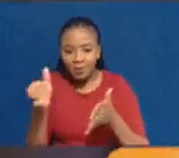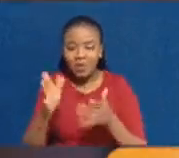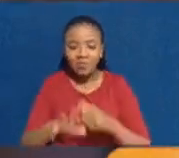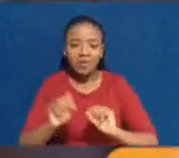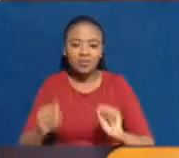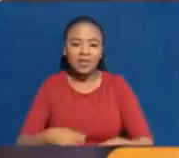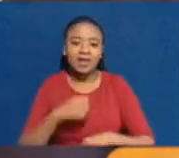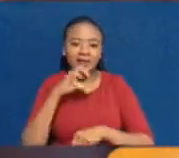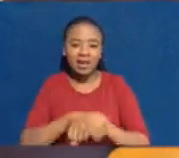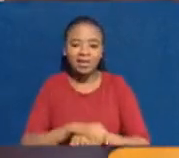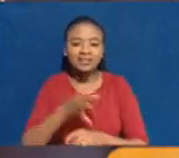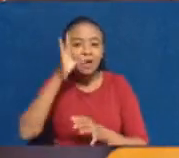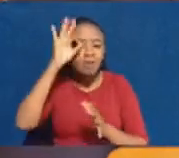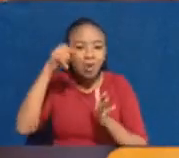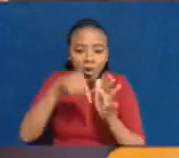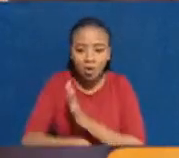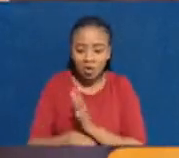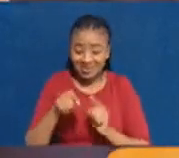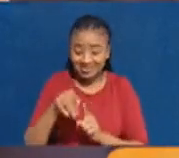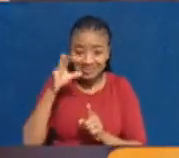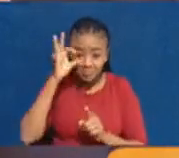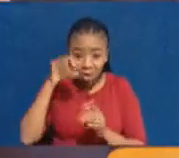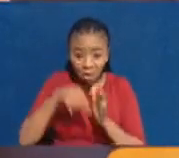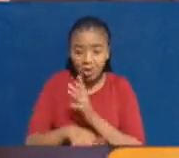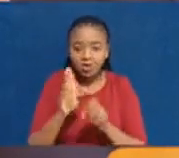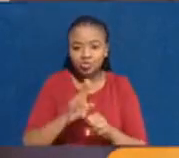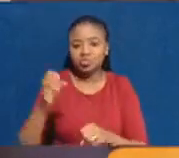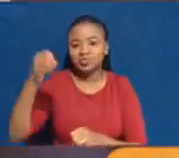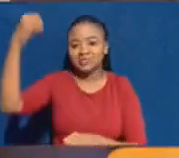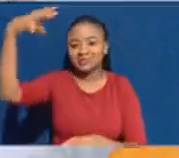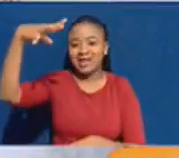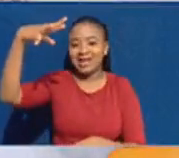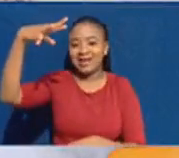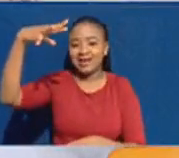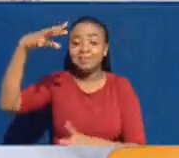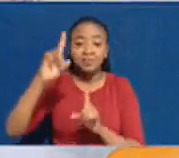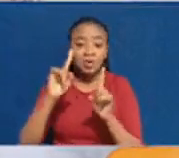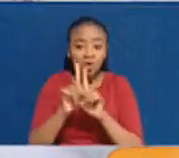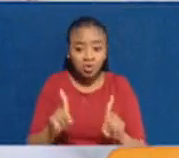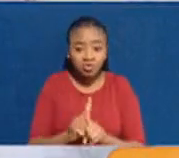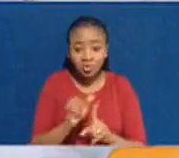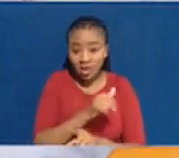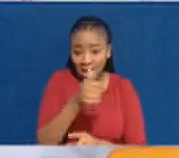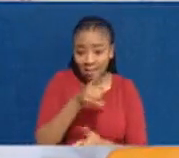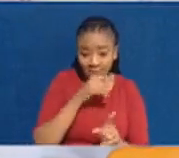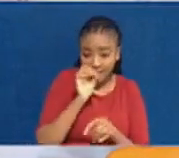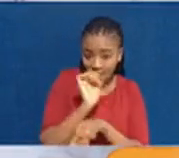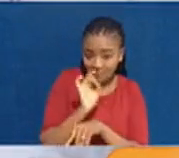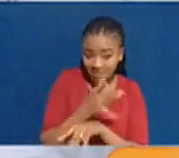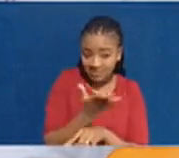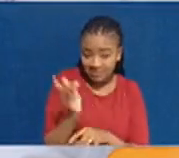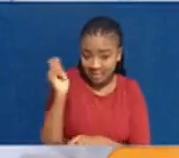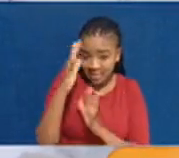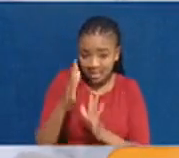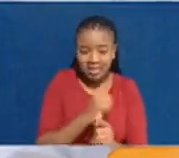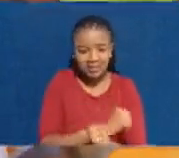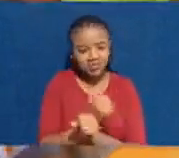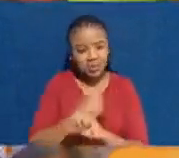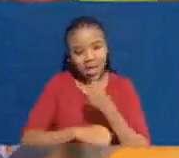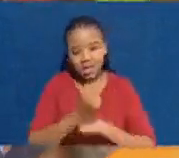driven. Katika kaunti ya Embu, waziri wa kilimo Mithika Linturi amewahimiza Wakenya kuwajibika katika kulinda mazingira